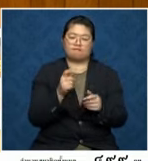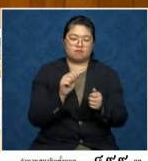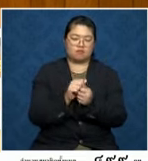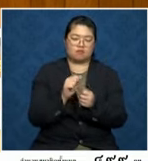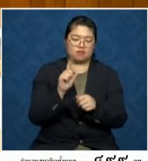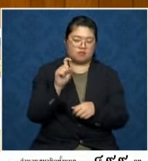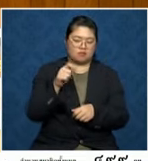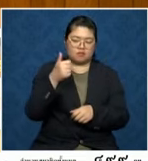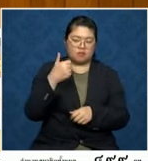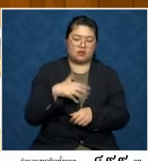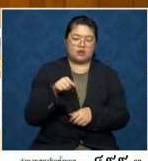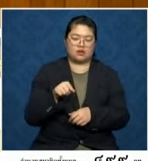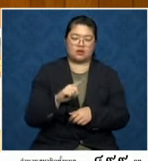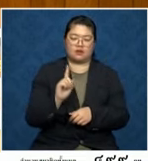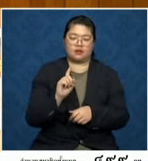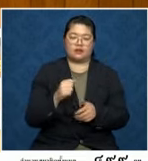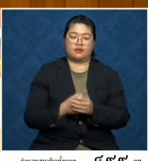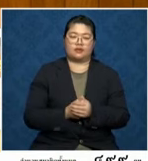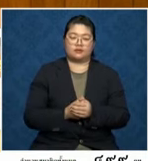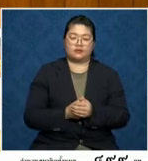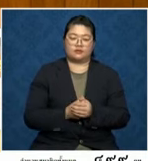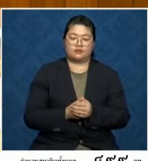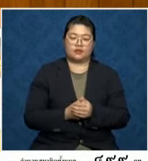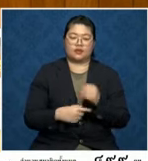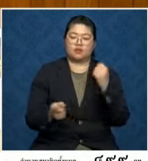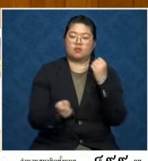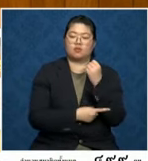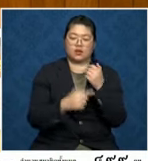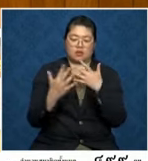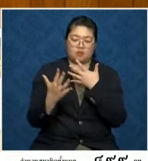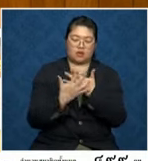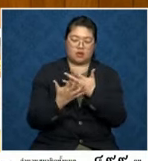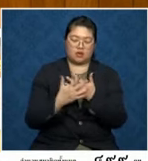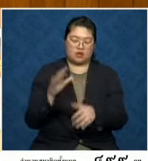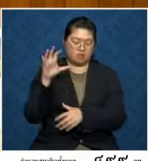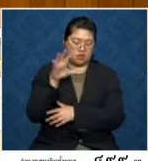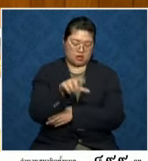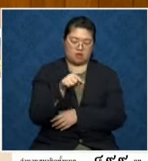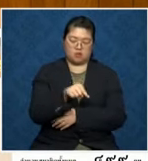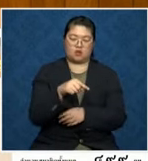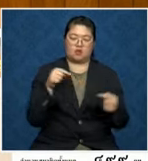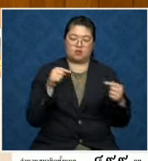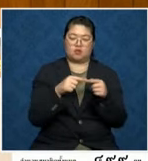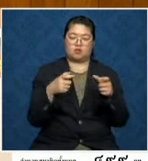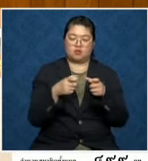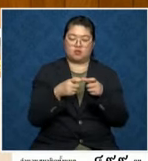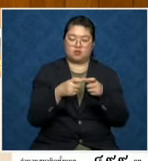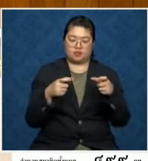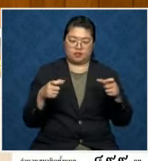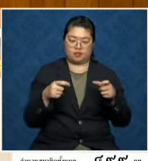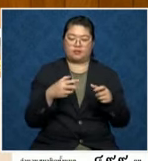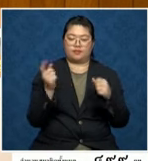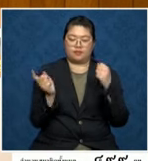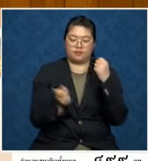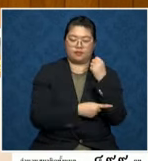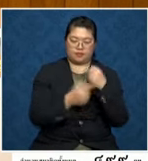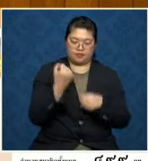ได้เป็นการนำโทษทางอาญามาใช้บังคับกับผู้ผิดนัดทางแพ่งโดยอ